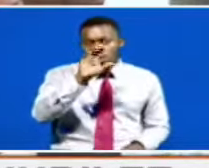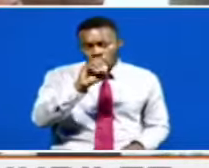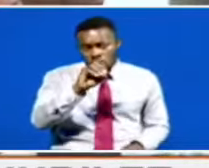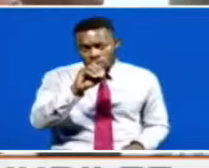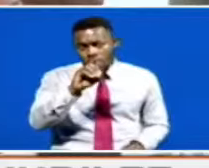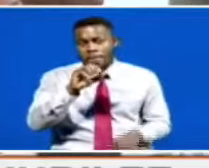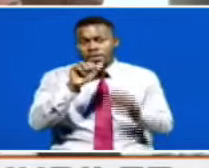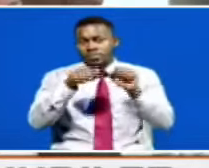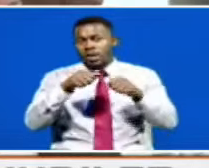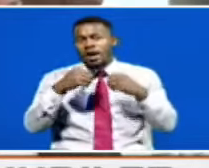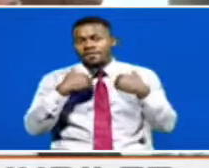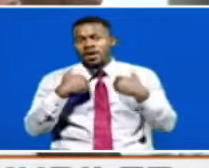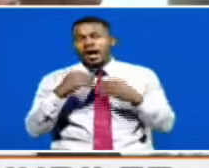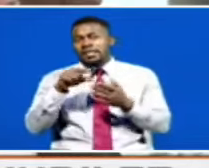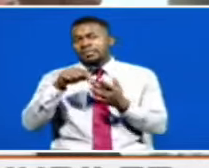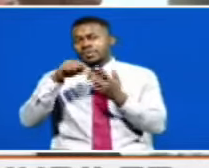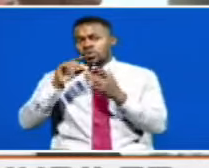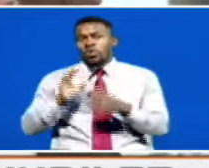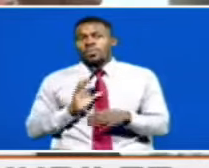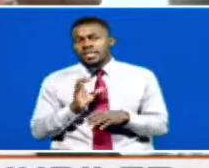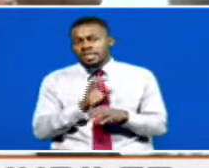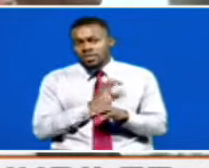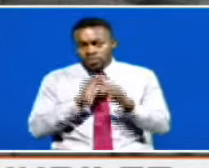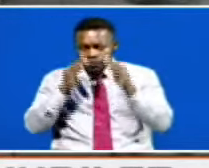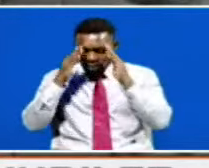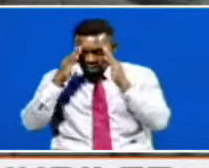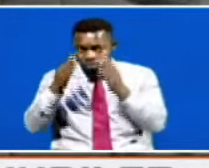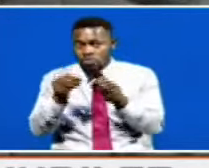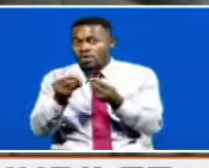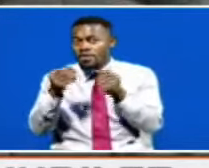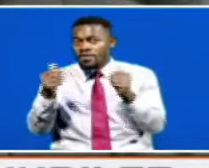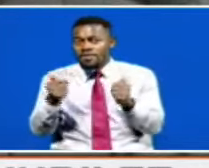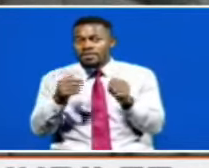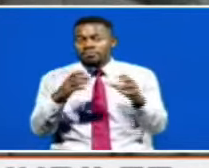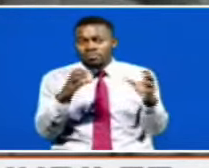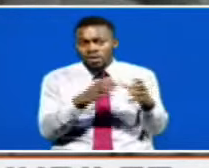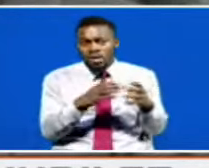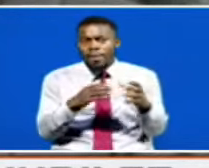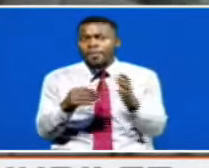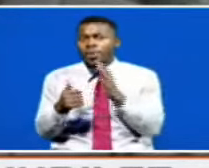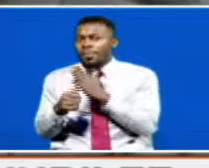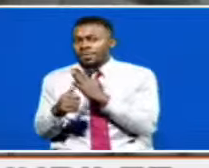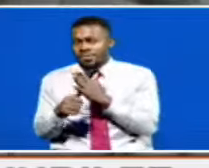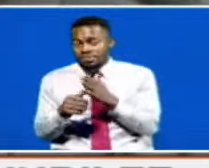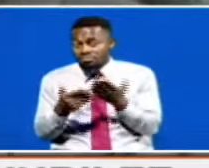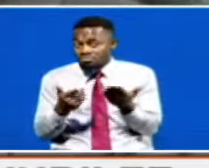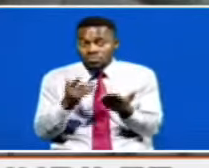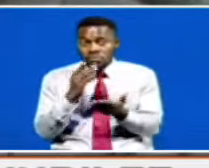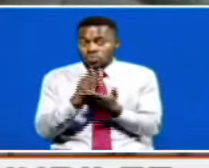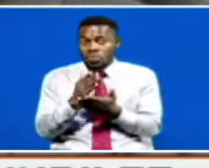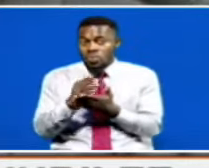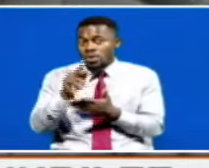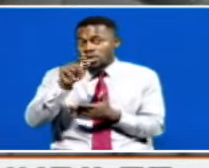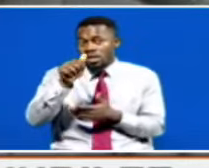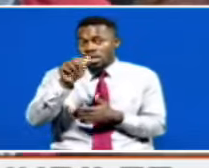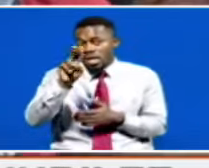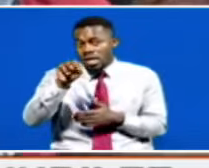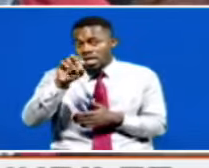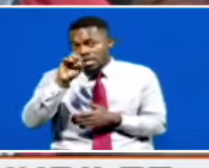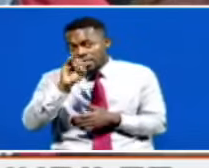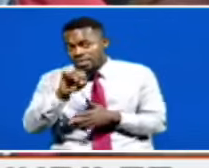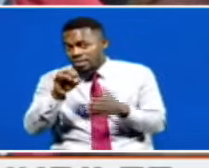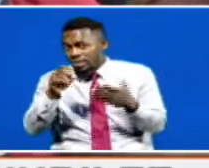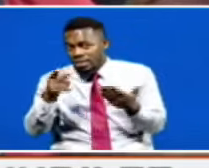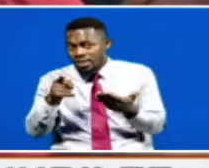kuangazia masuala ya vyama na kuhakikishia uhuru wake. Je, mrengo wa Kioni utastahimili mawimbi na msukumo wa